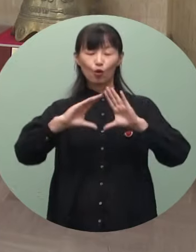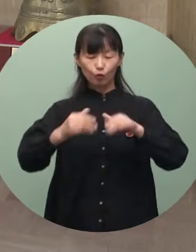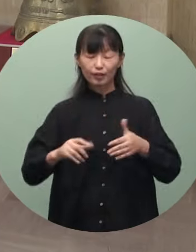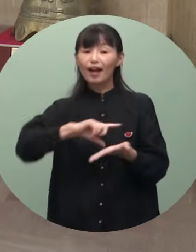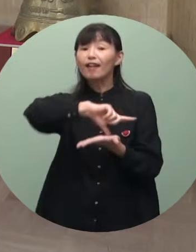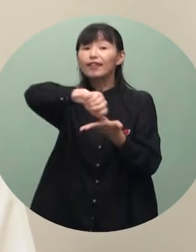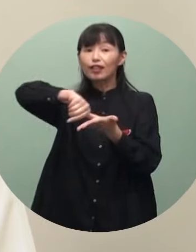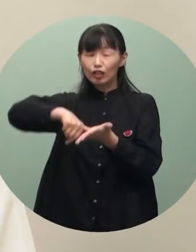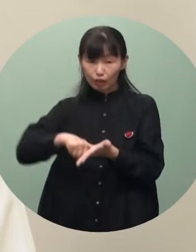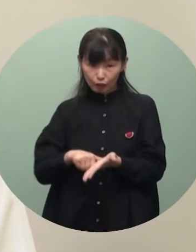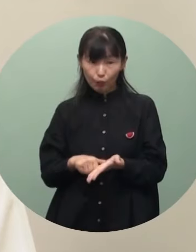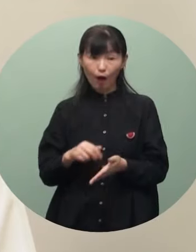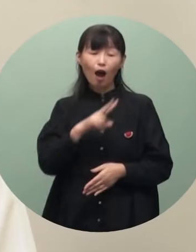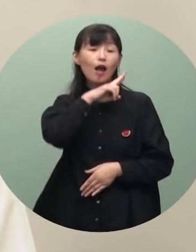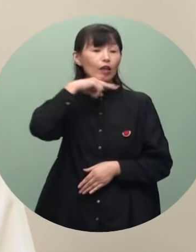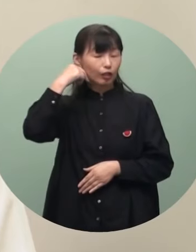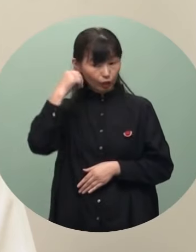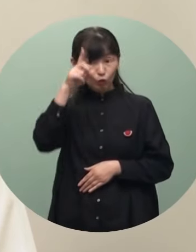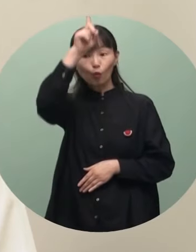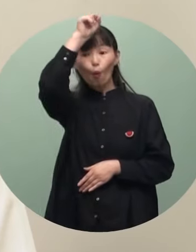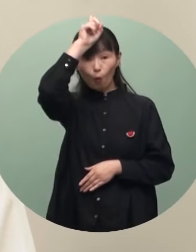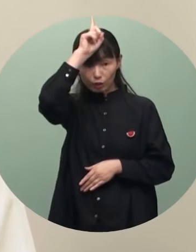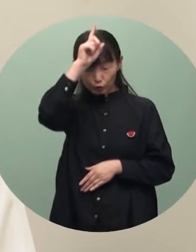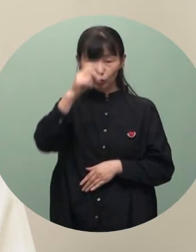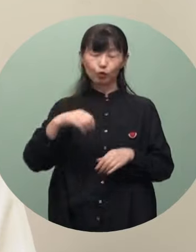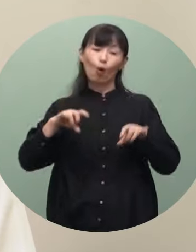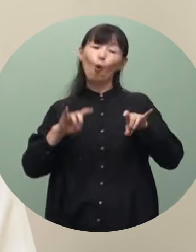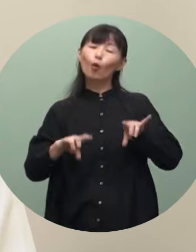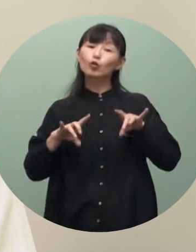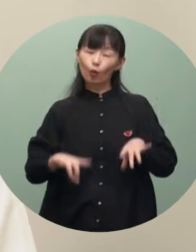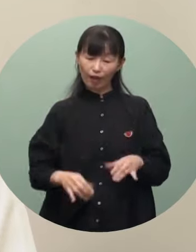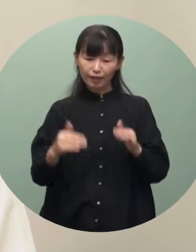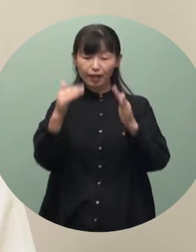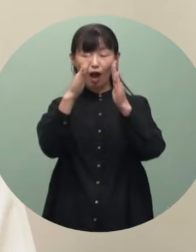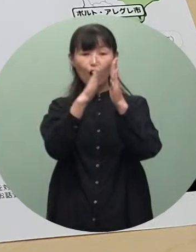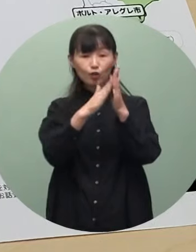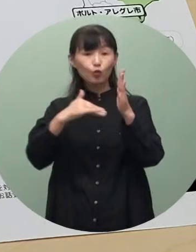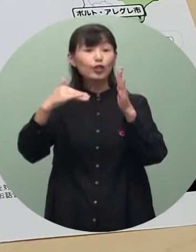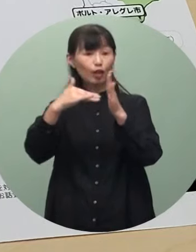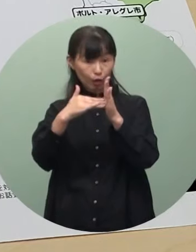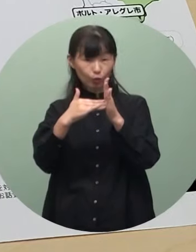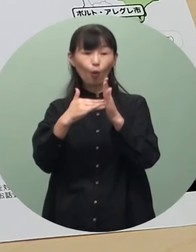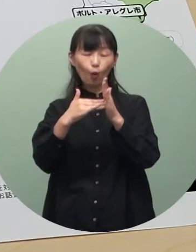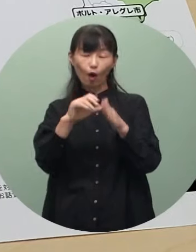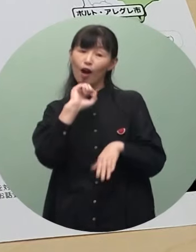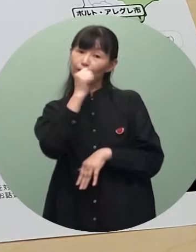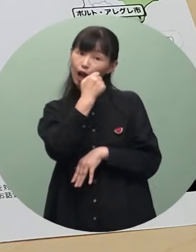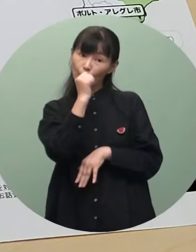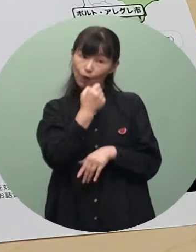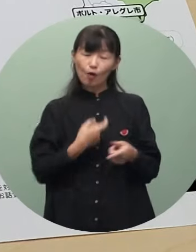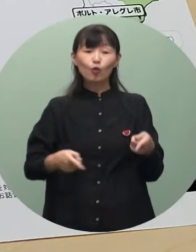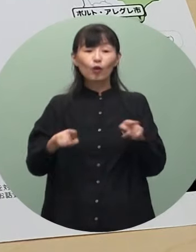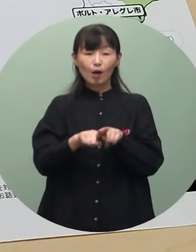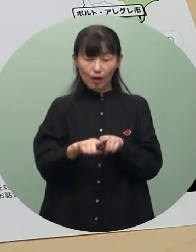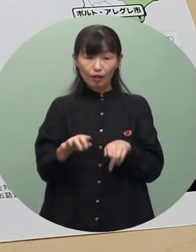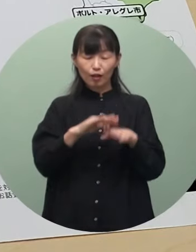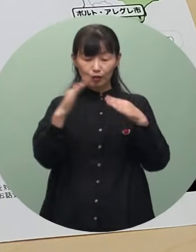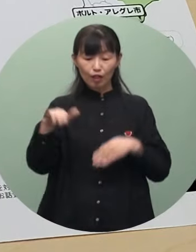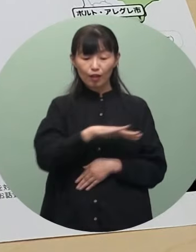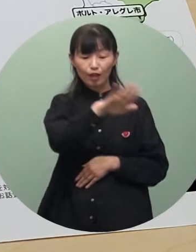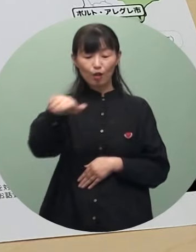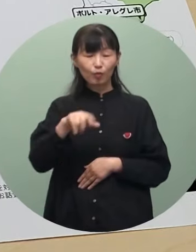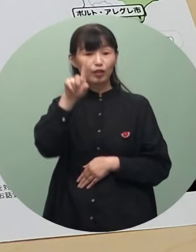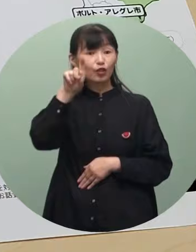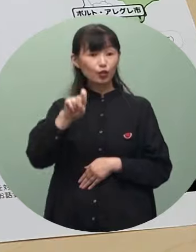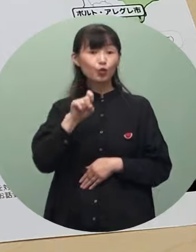や地域はイギリスにドイツ、オーストラリアにニュージーランド、そして台湾も加わって全部で12の国